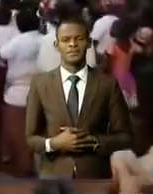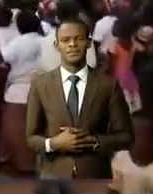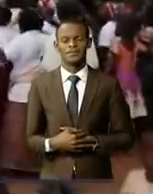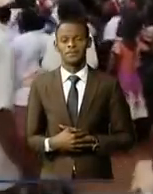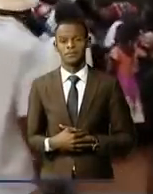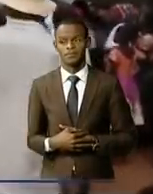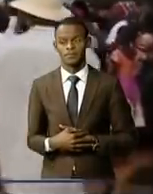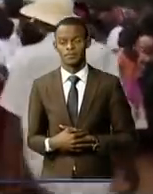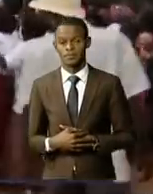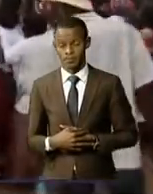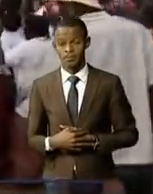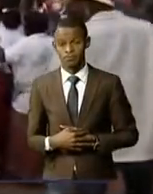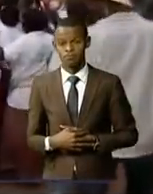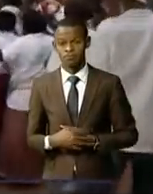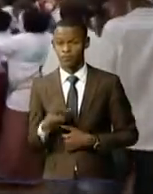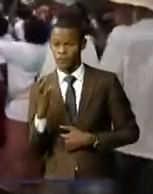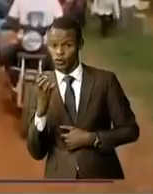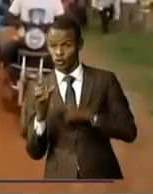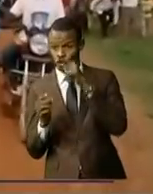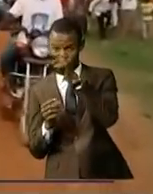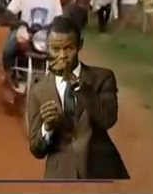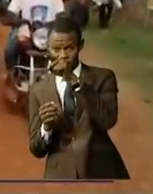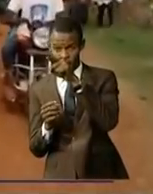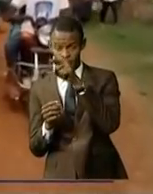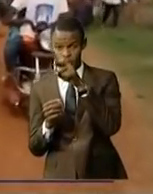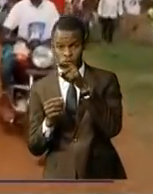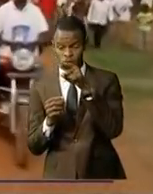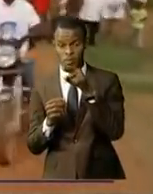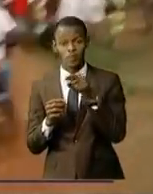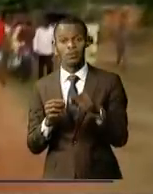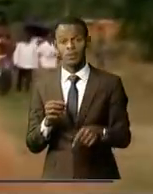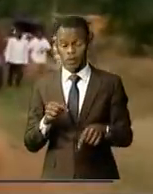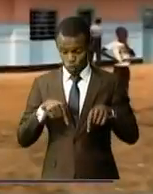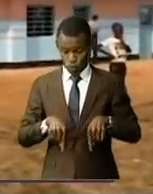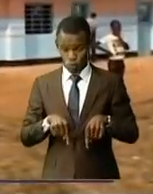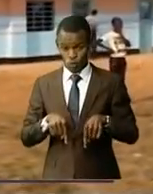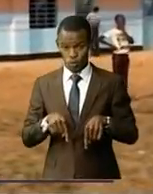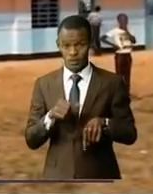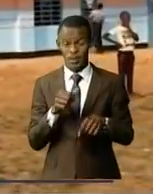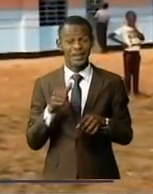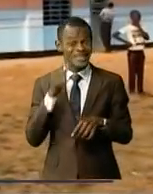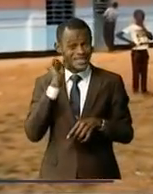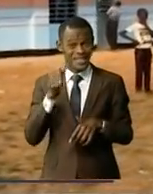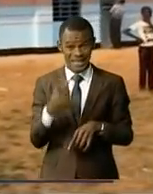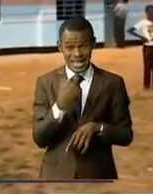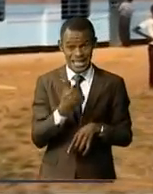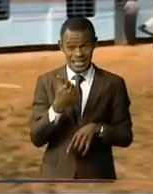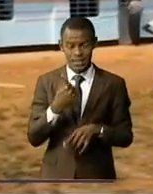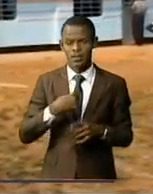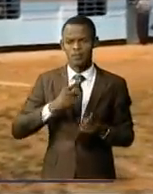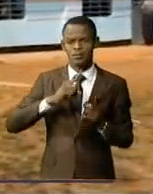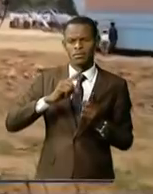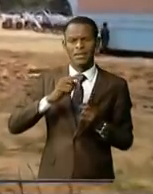Tout Moussoka Ntanda s'était donné rendez-vous le lundi 11 octobre 2021 sur les sites de l'école Chibinda pour assister